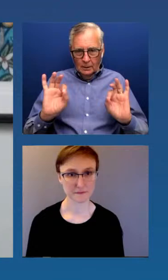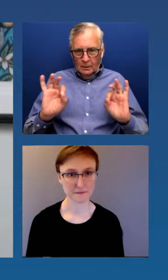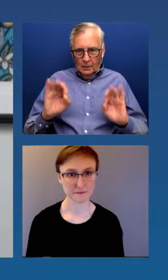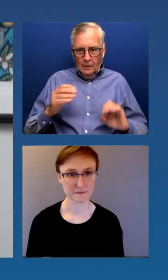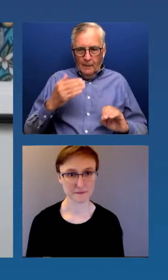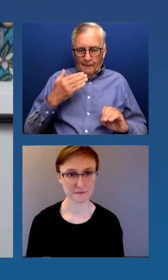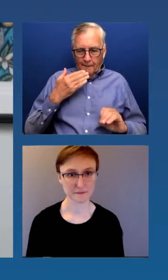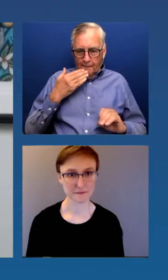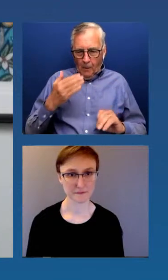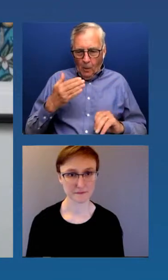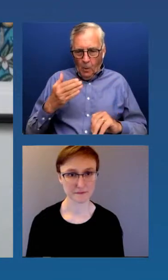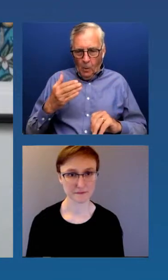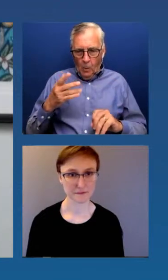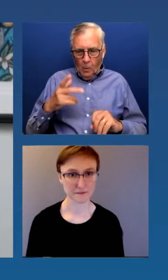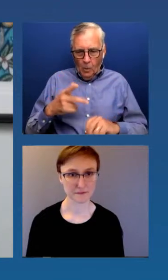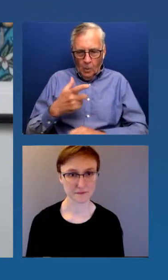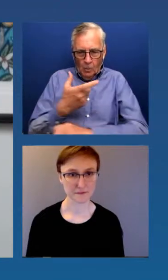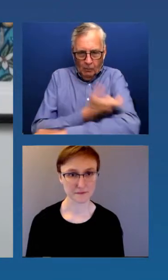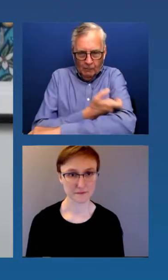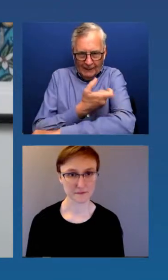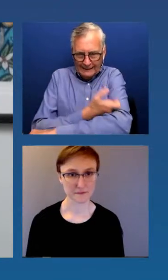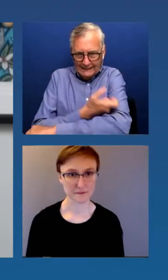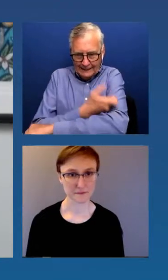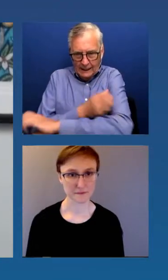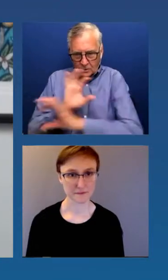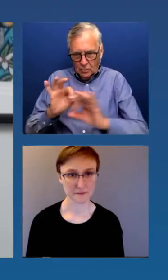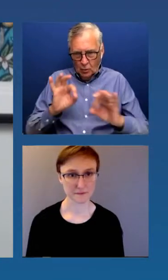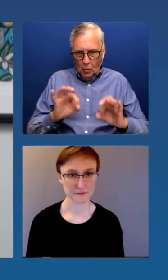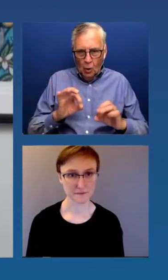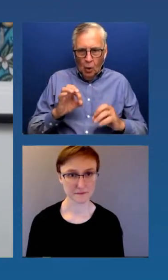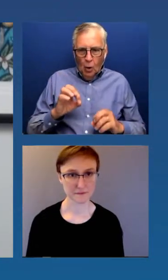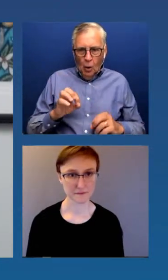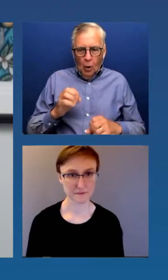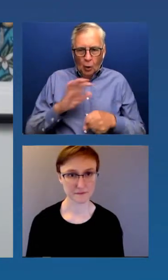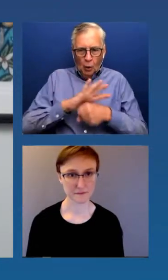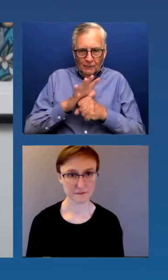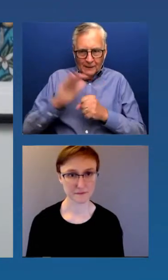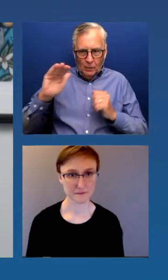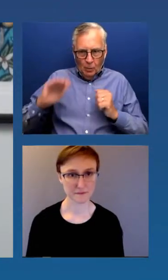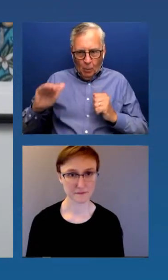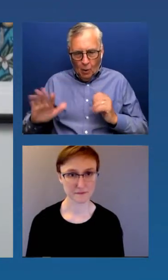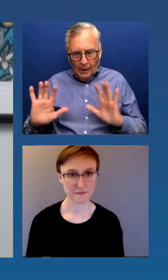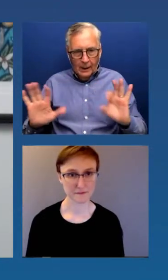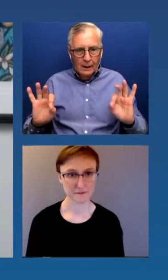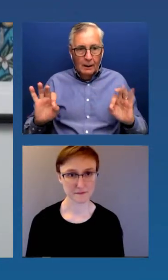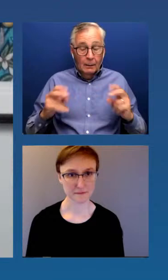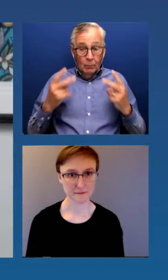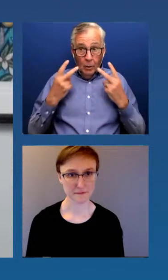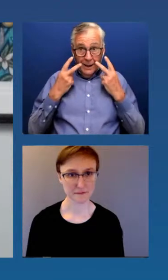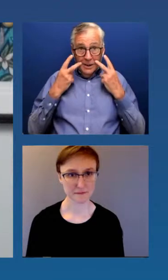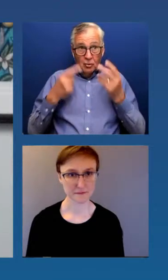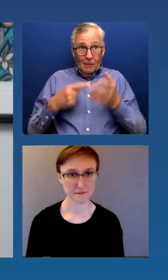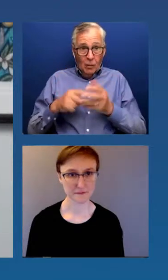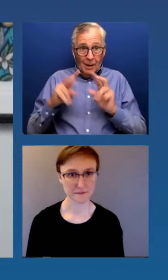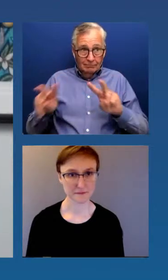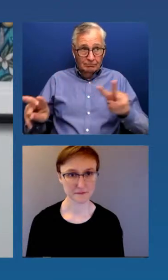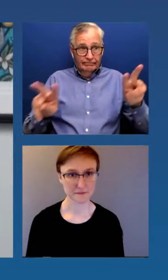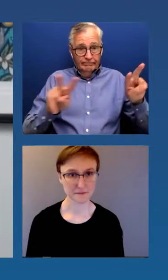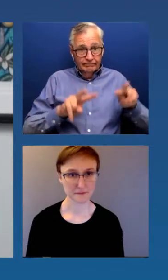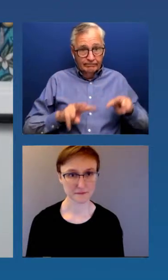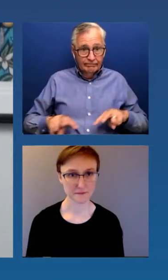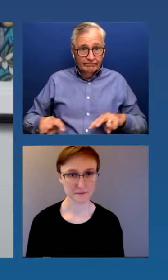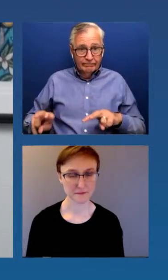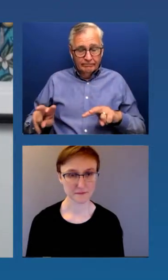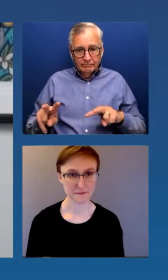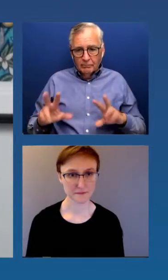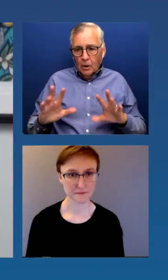de COVID et vaccination à Ottawa, parce que quand je vois le